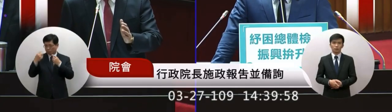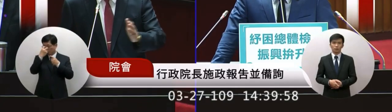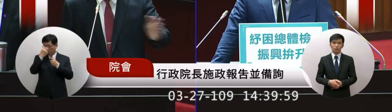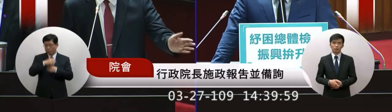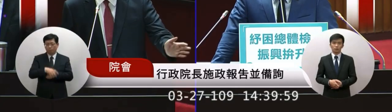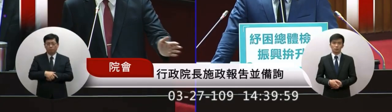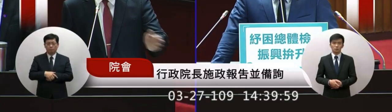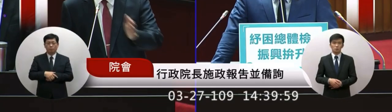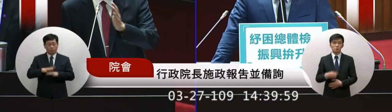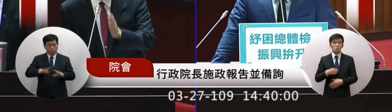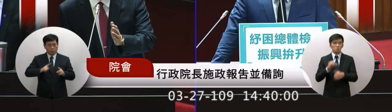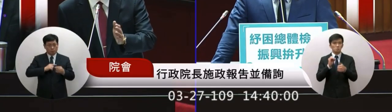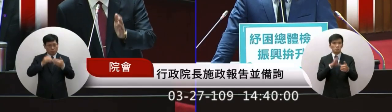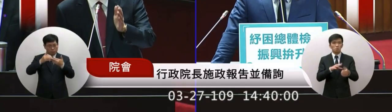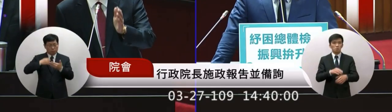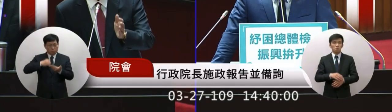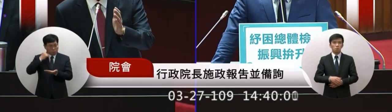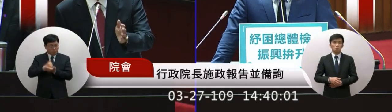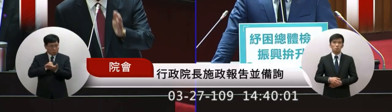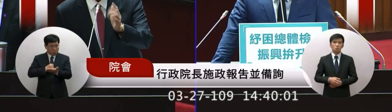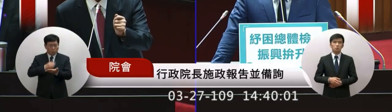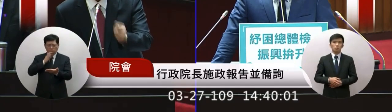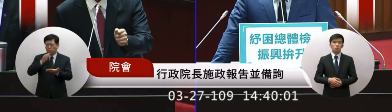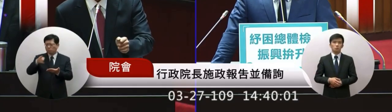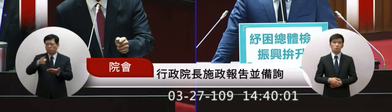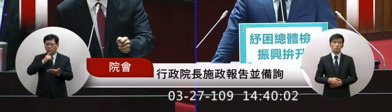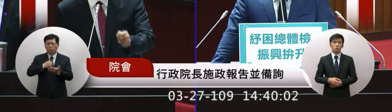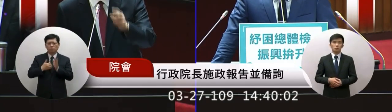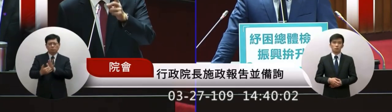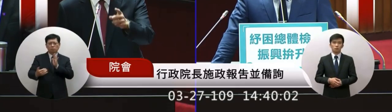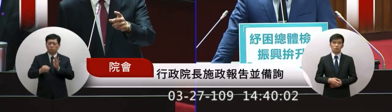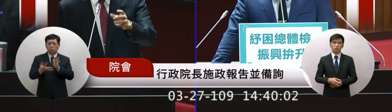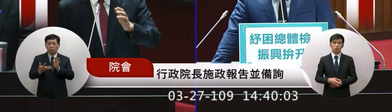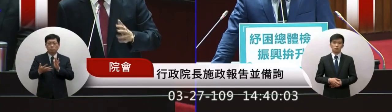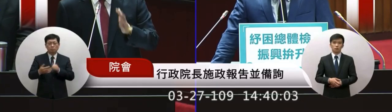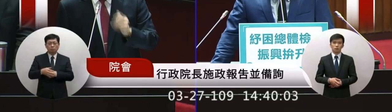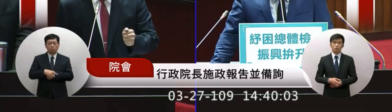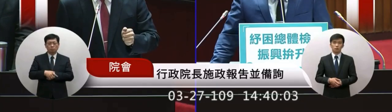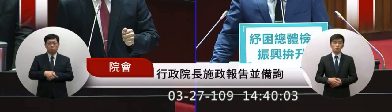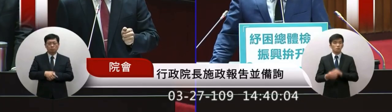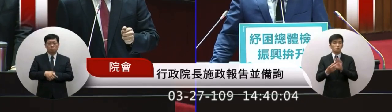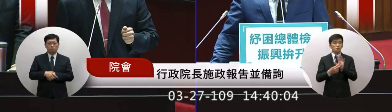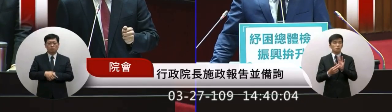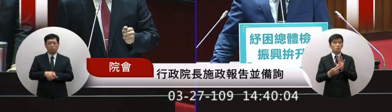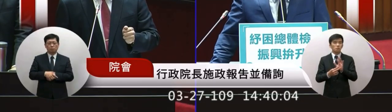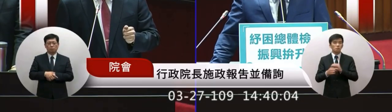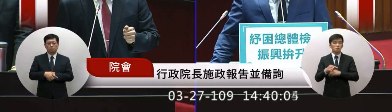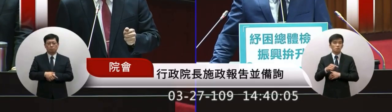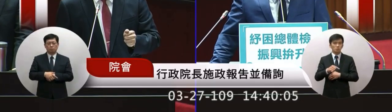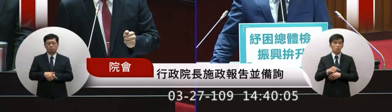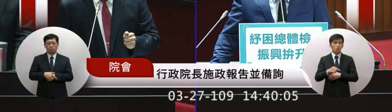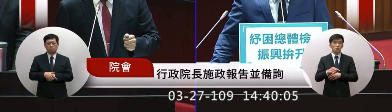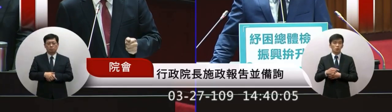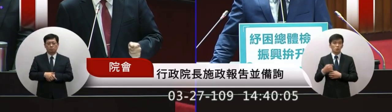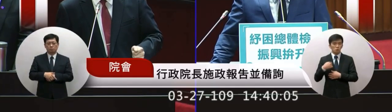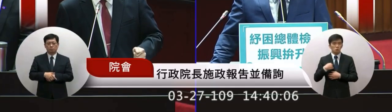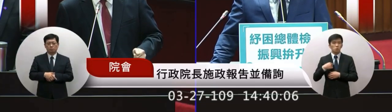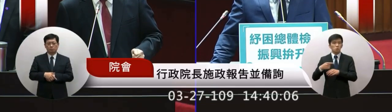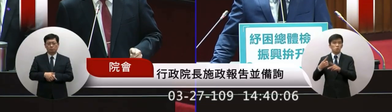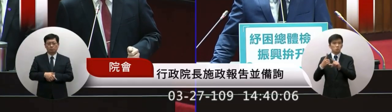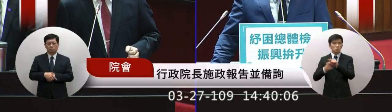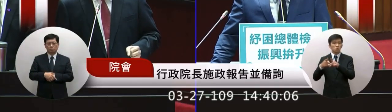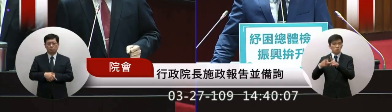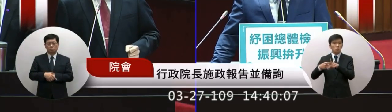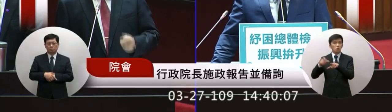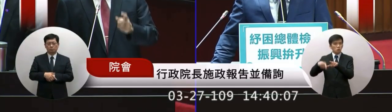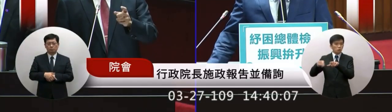看， 因为 我准的，我要看伊讲是安怎被驳回。 没有，因为这个部分，其实我才收到这些中小企业的